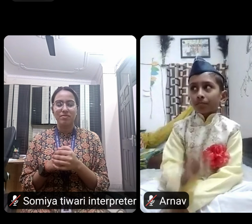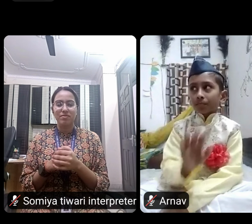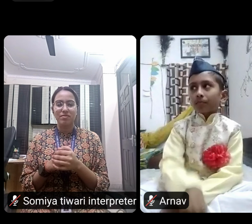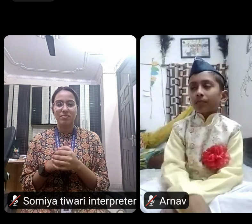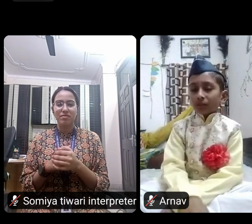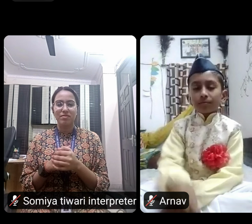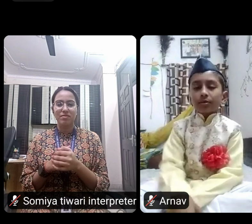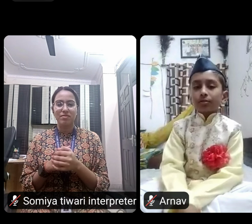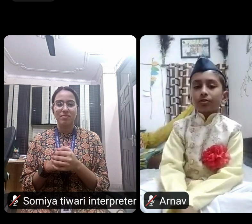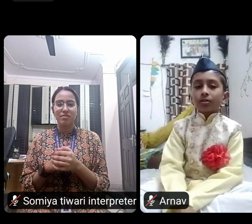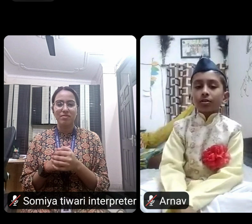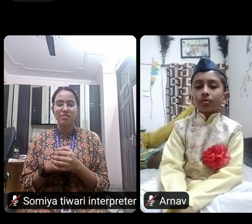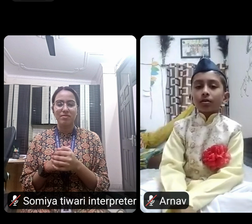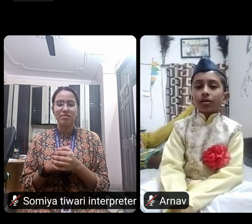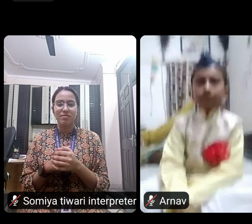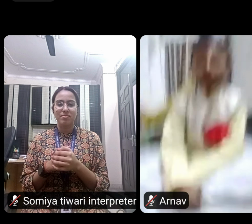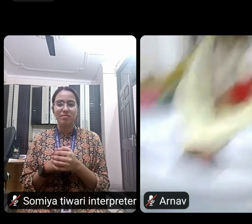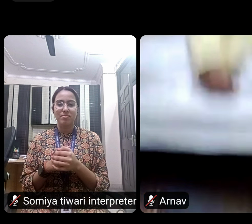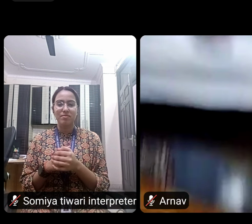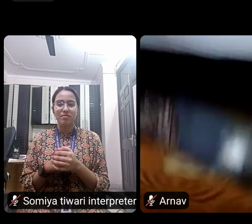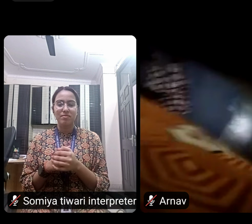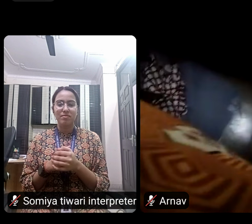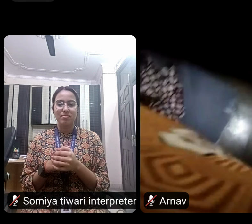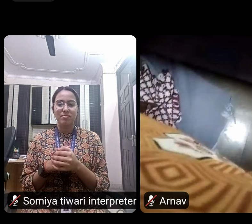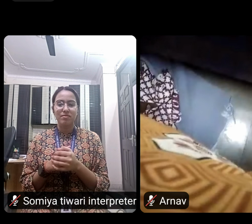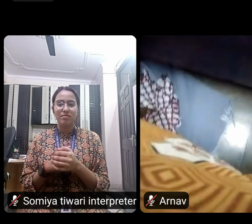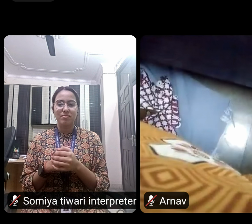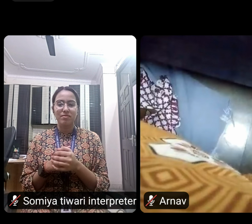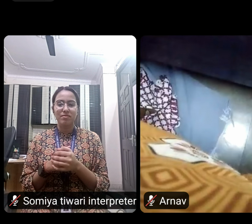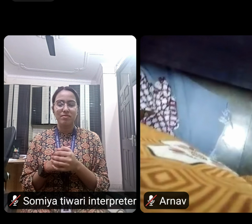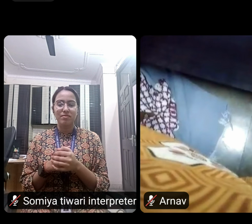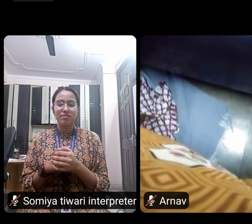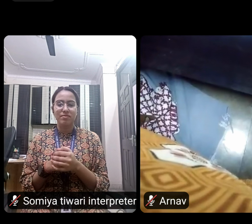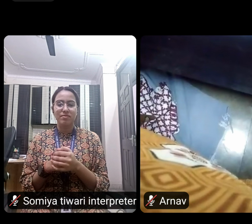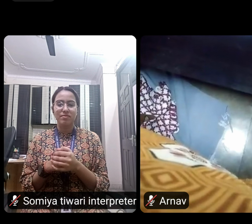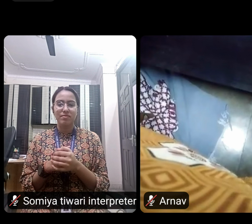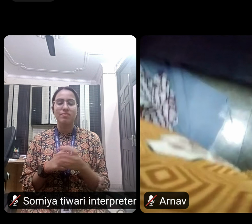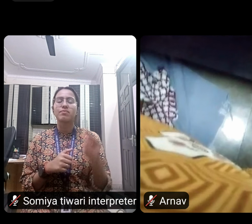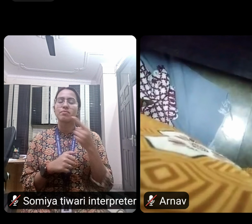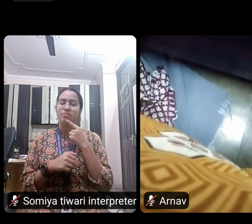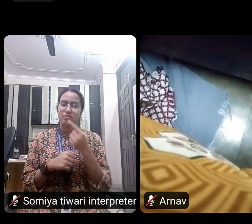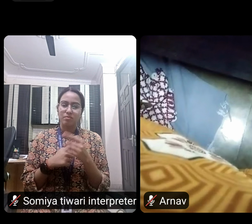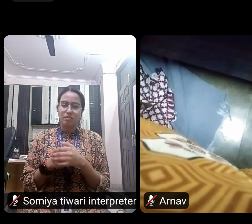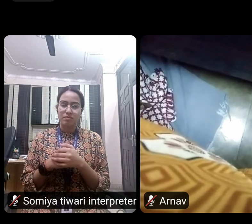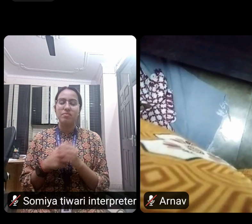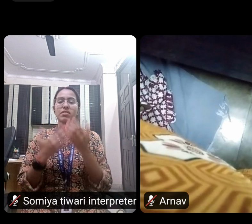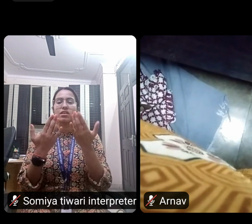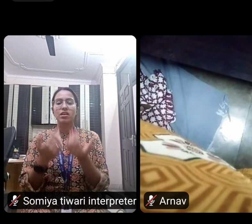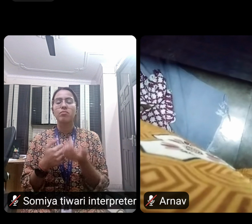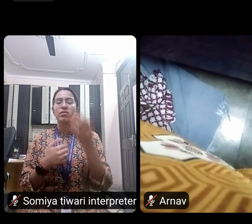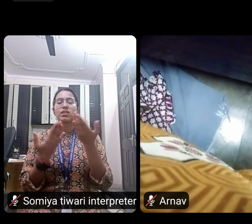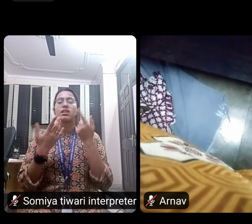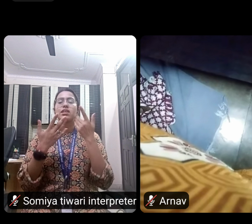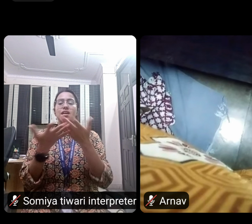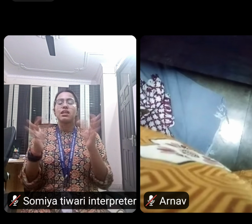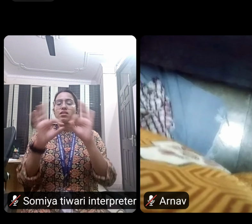उनके साथ सकती है ना सर। तो वही आप हमें चाहिए। और हम और पेरेंट्स जो आज आपको सुन रहे होंगे